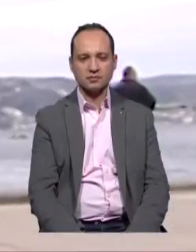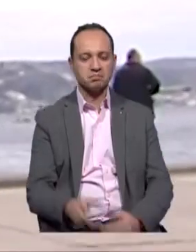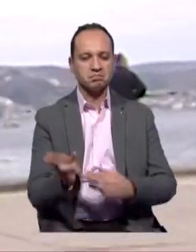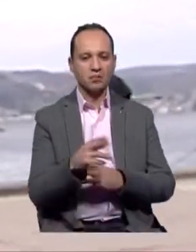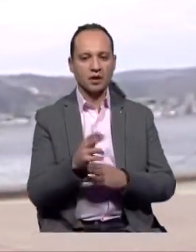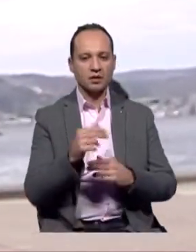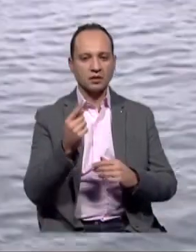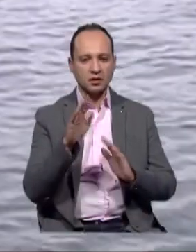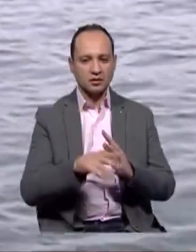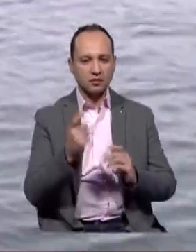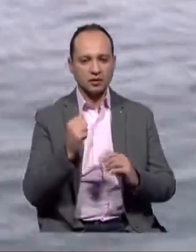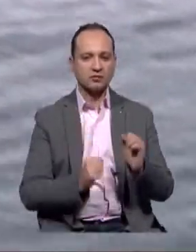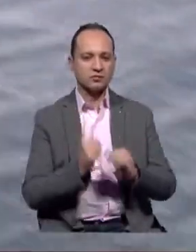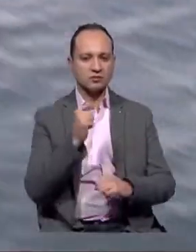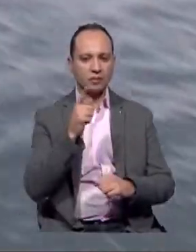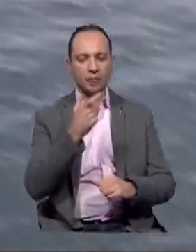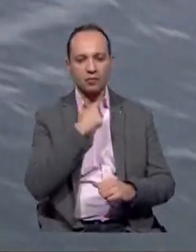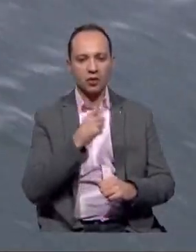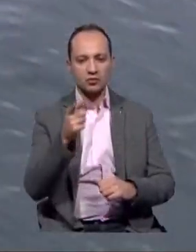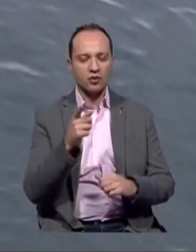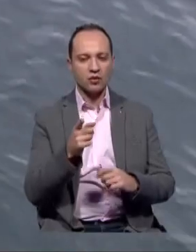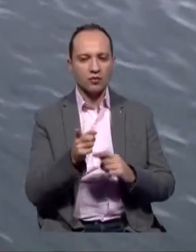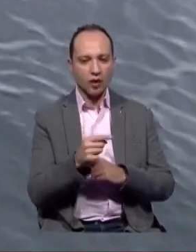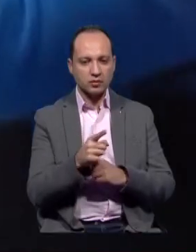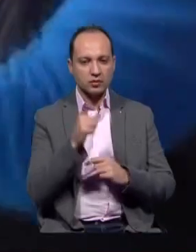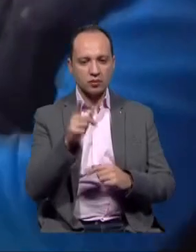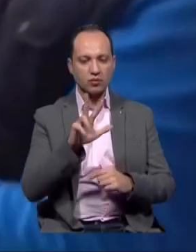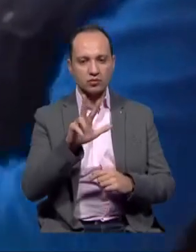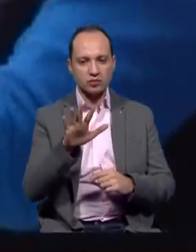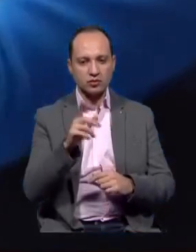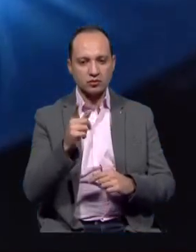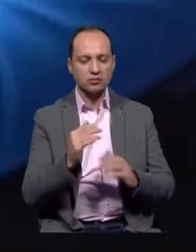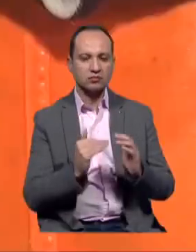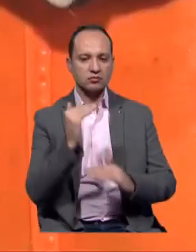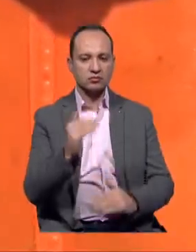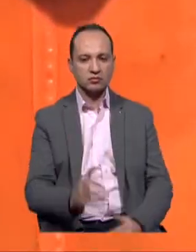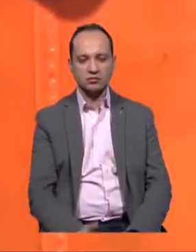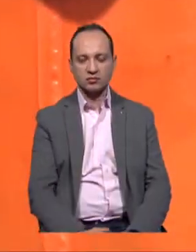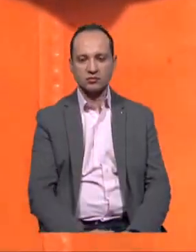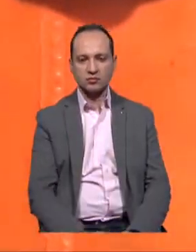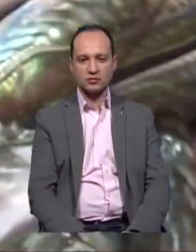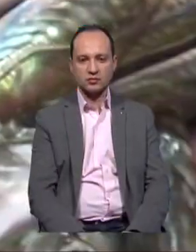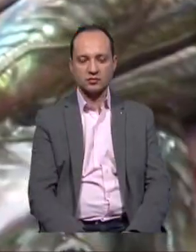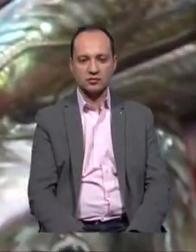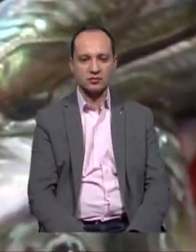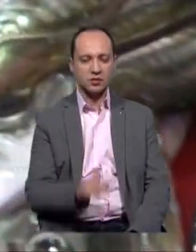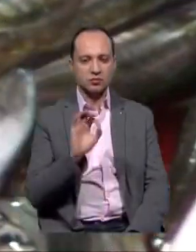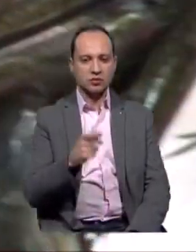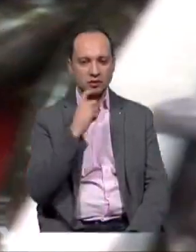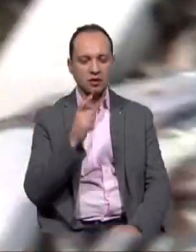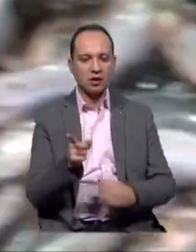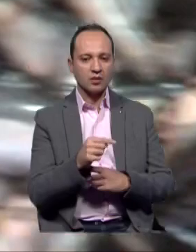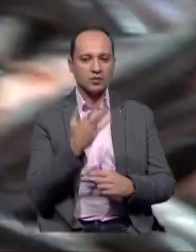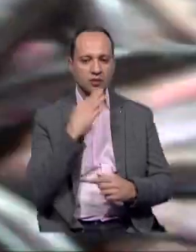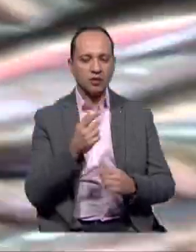Balık azaldı, fiyatlar yükseldi. Boğaz'ın kuru fasulyesi hamsi 35 liraya kadar dayandı. Bu sene zaten hamsi